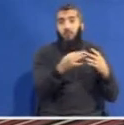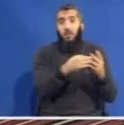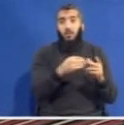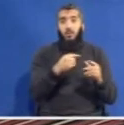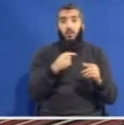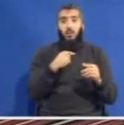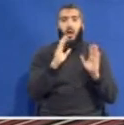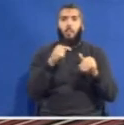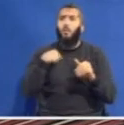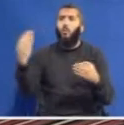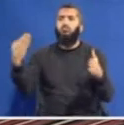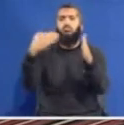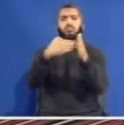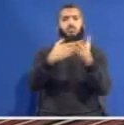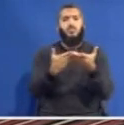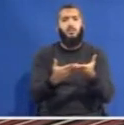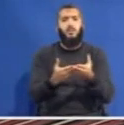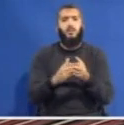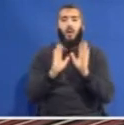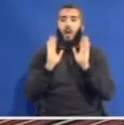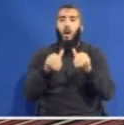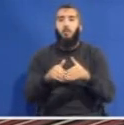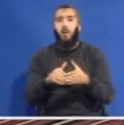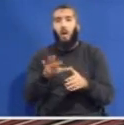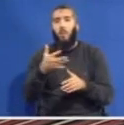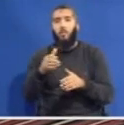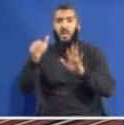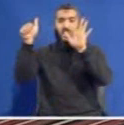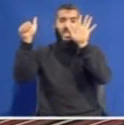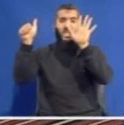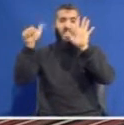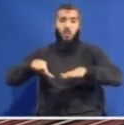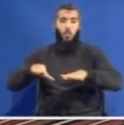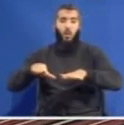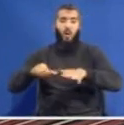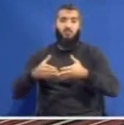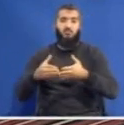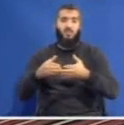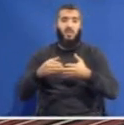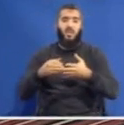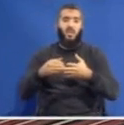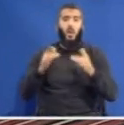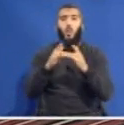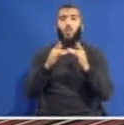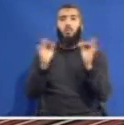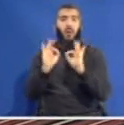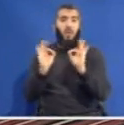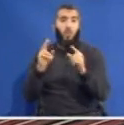ايوه من بعد هو قطع مده 6 اشهر يعني كي لحقت 6 اشهر قالوا لي زعما